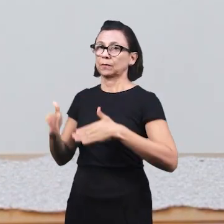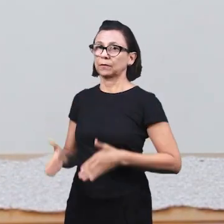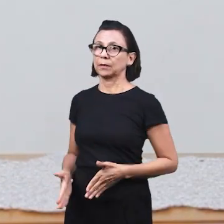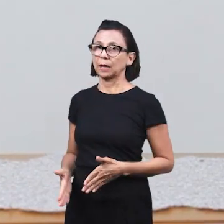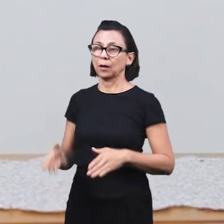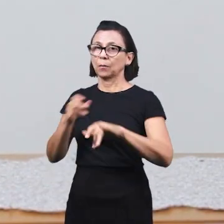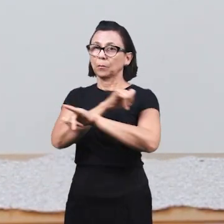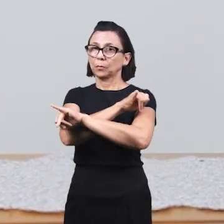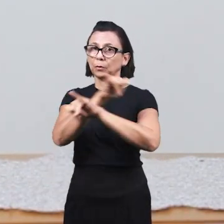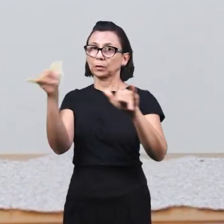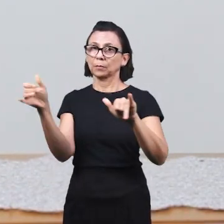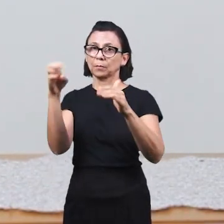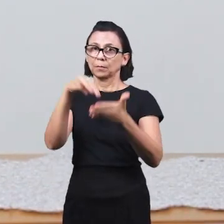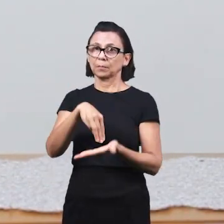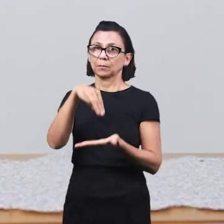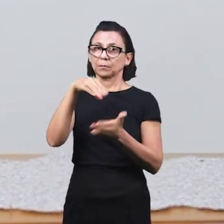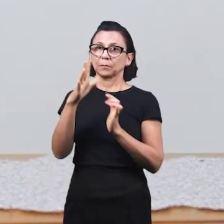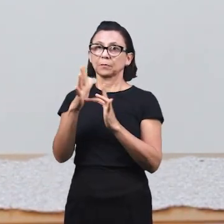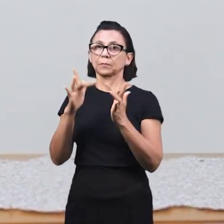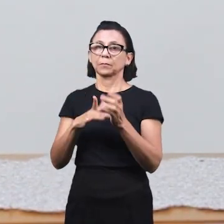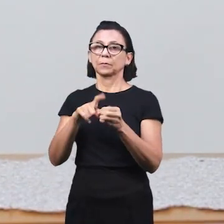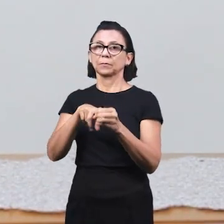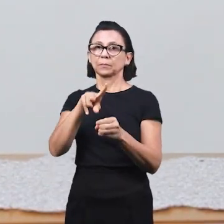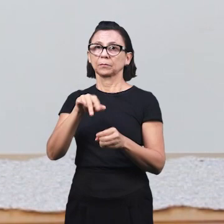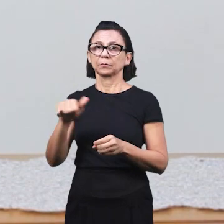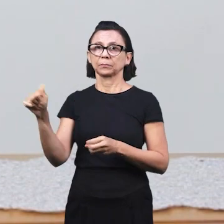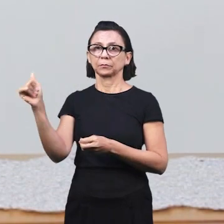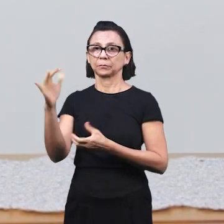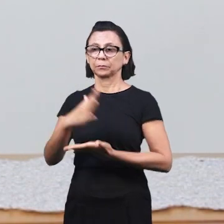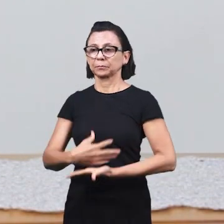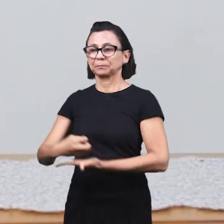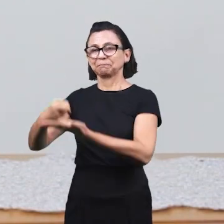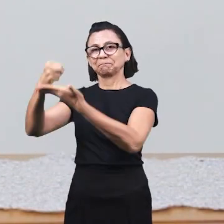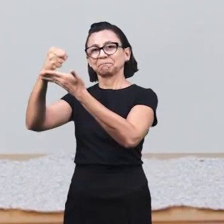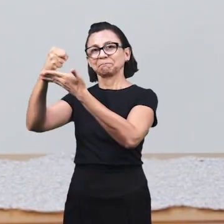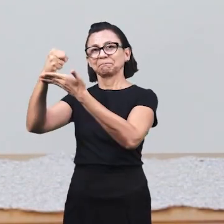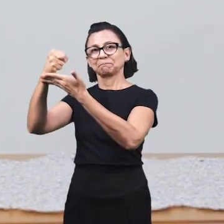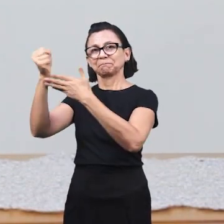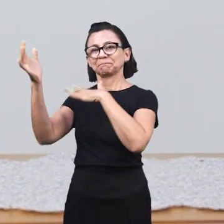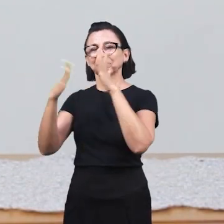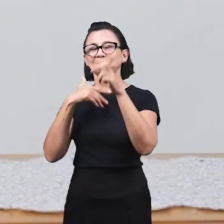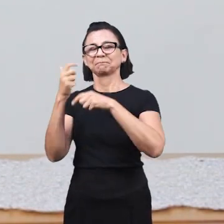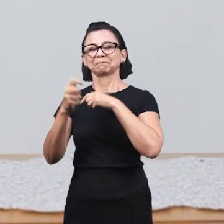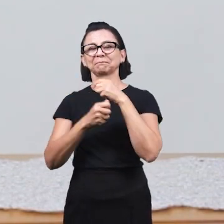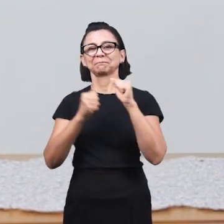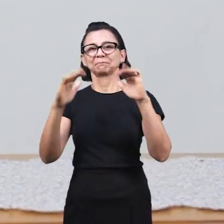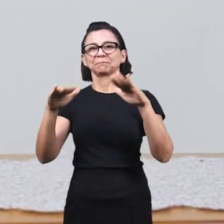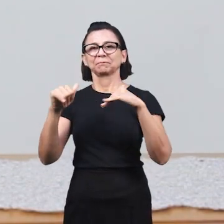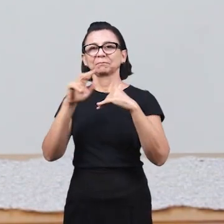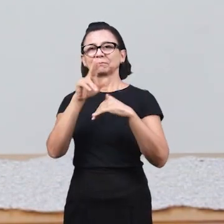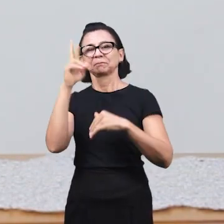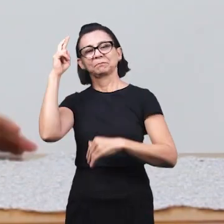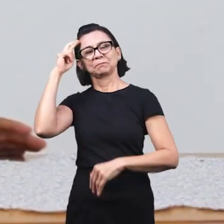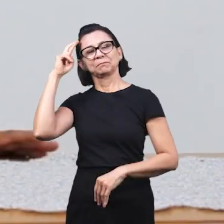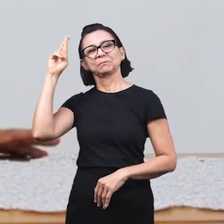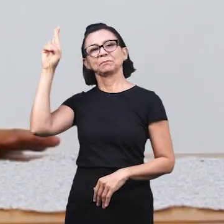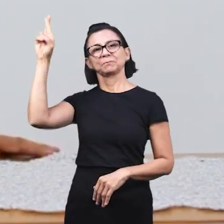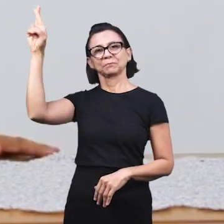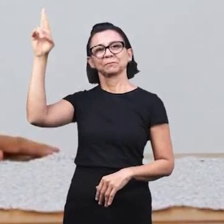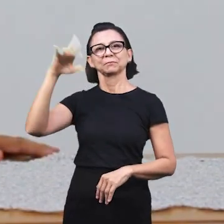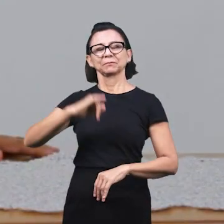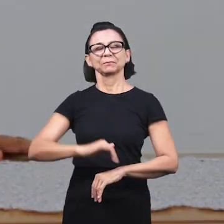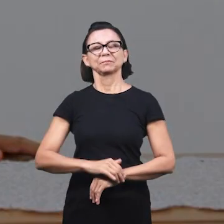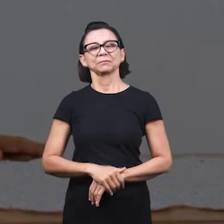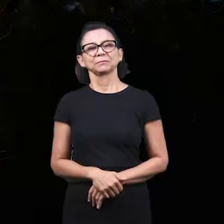она провозглашает это великое откровение. Маранафа, Иисус придет восхитить Свою церковь. Аллилуйя! Да